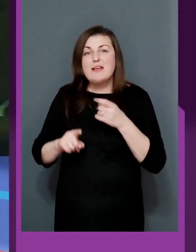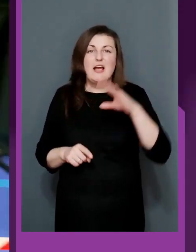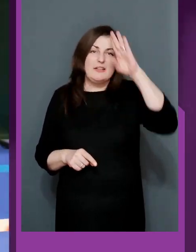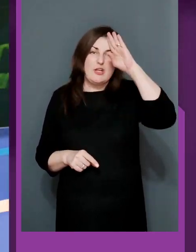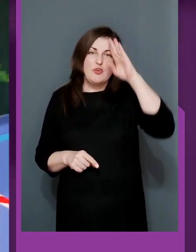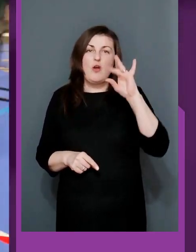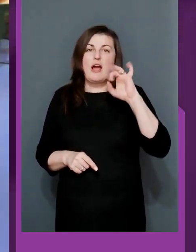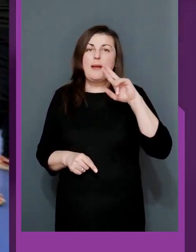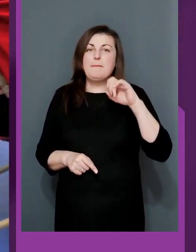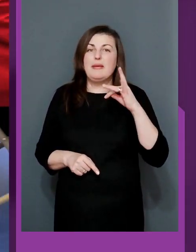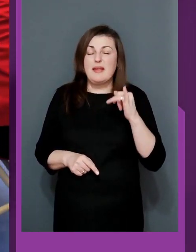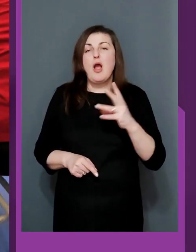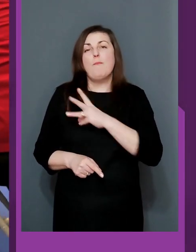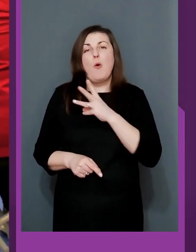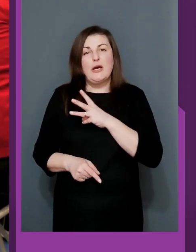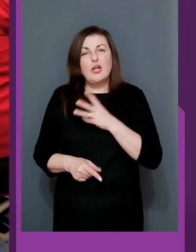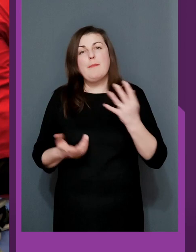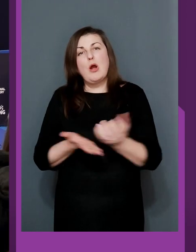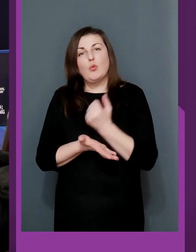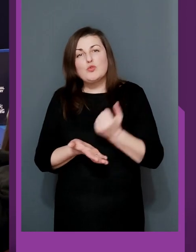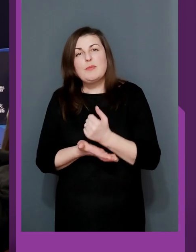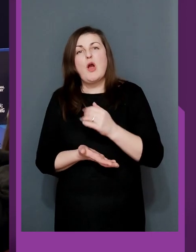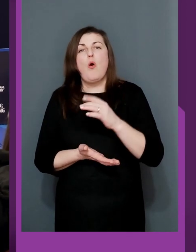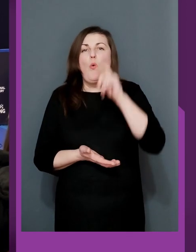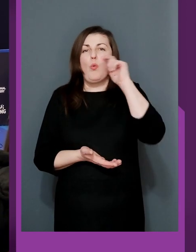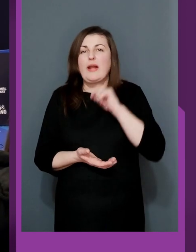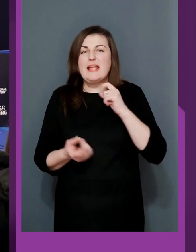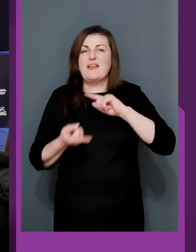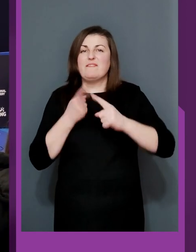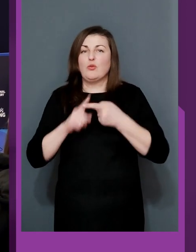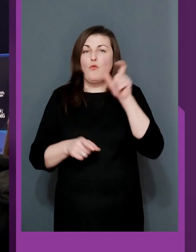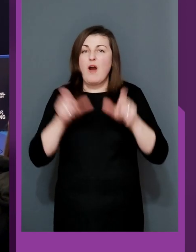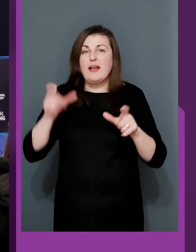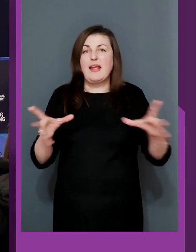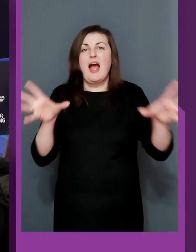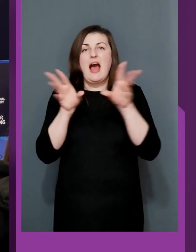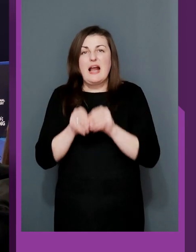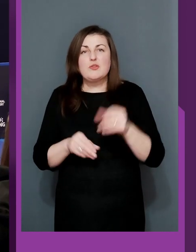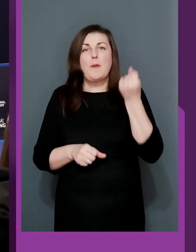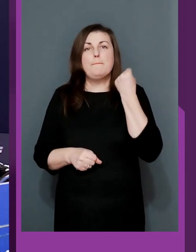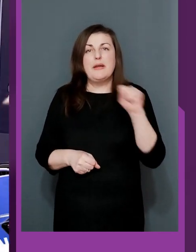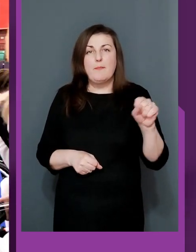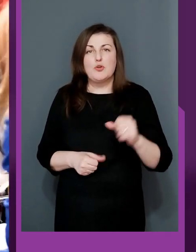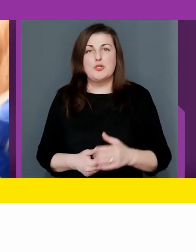чоловічій рапірі побажаємо успіхів українським фехтувальникам разом